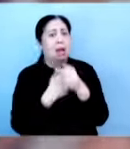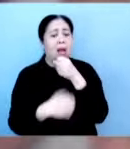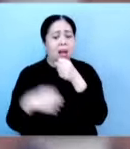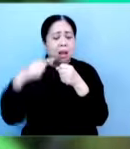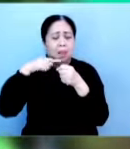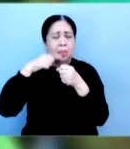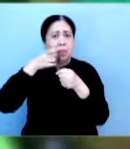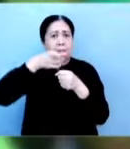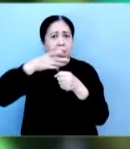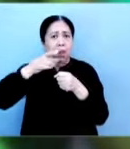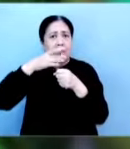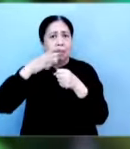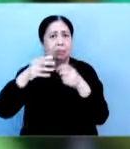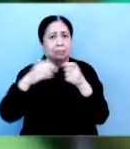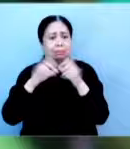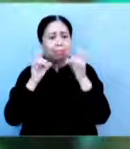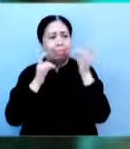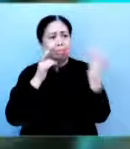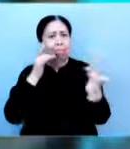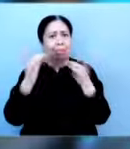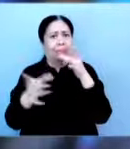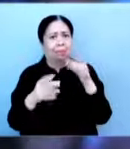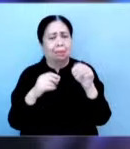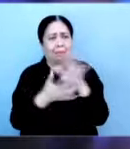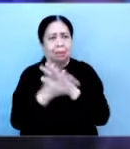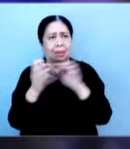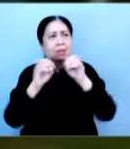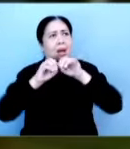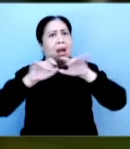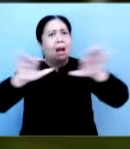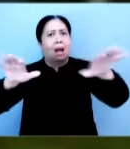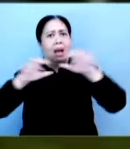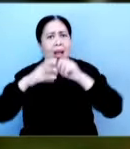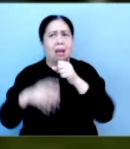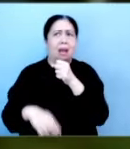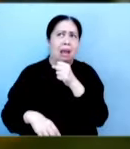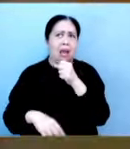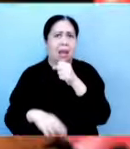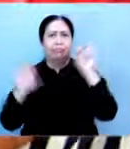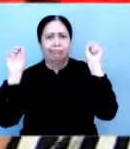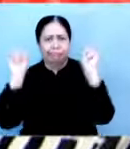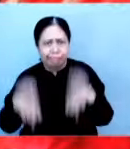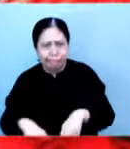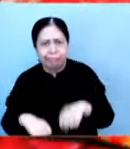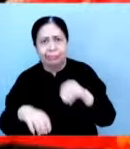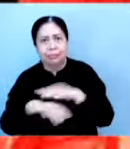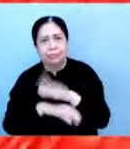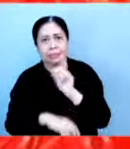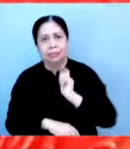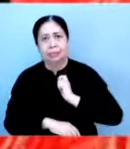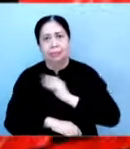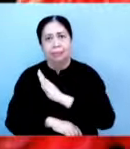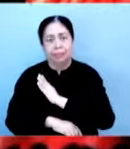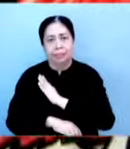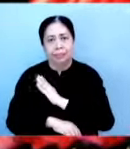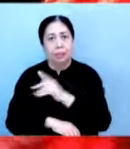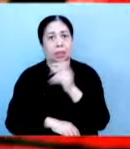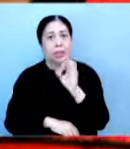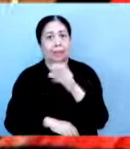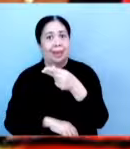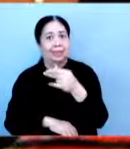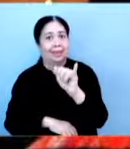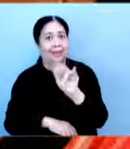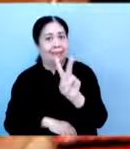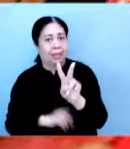saan maaaring tumalsik o humalo sa hangin ang droplets na nagdudulot ng tuberculosis ang mga taong mayroong HIV